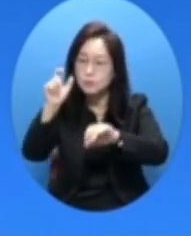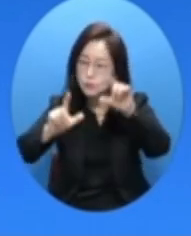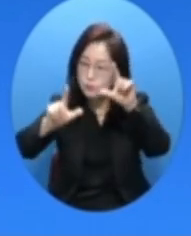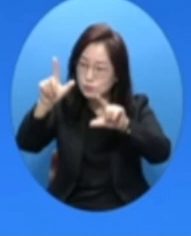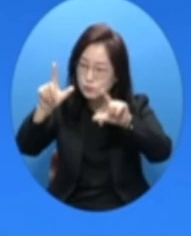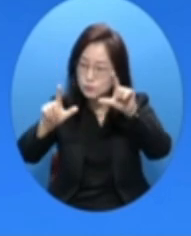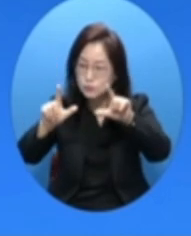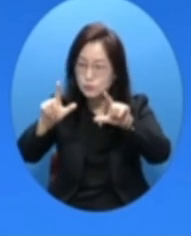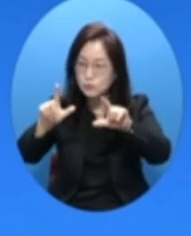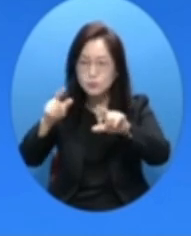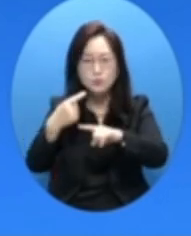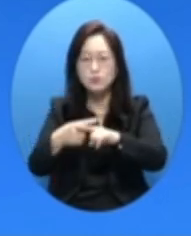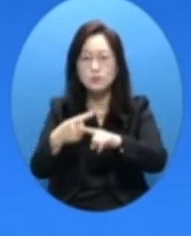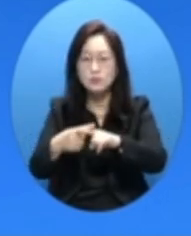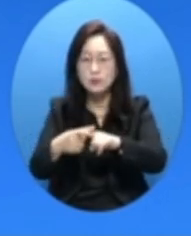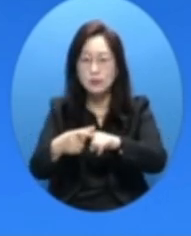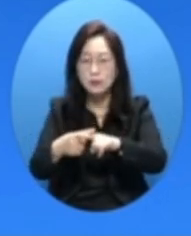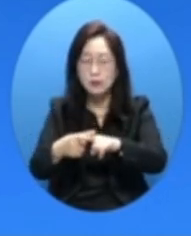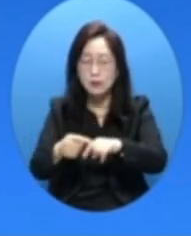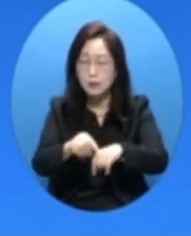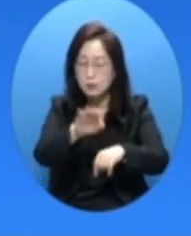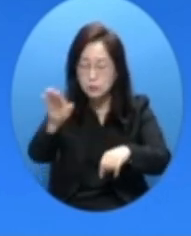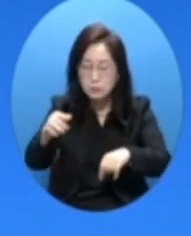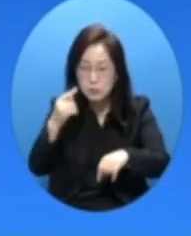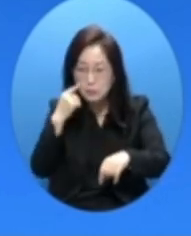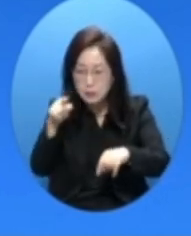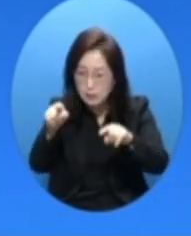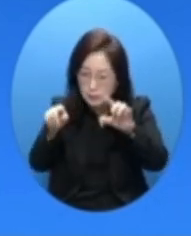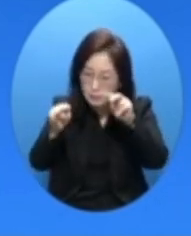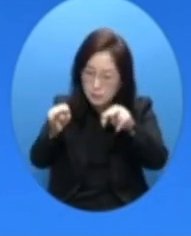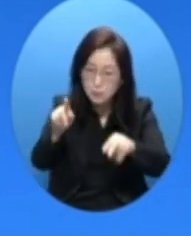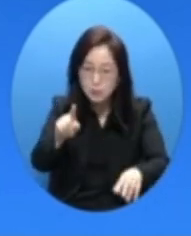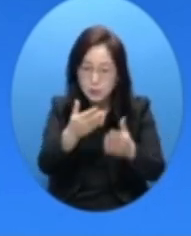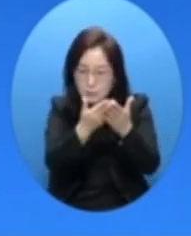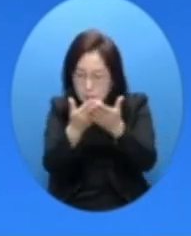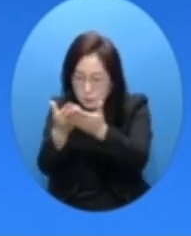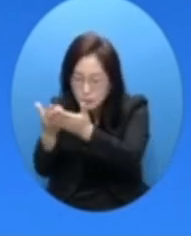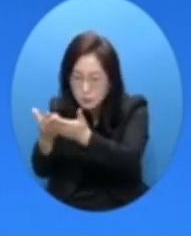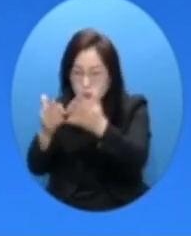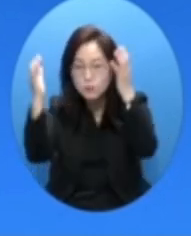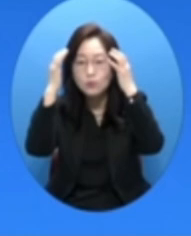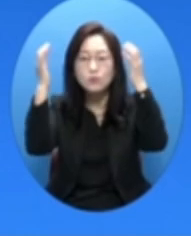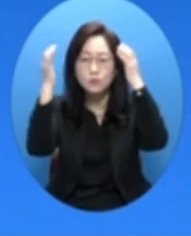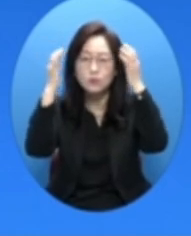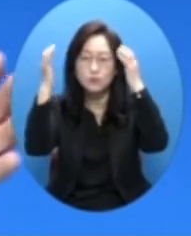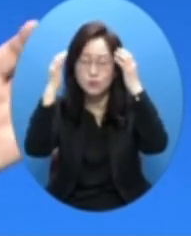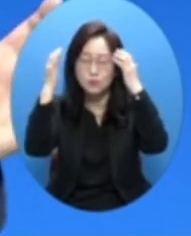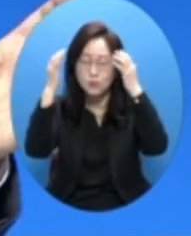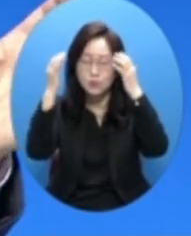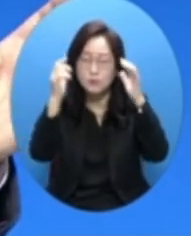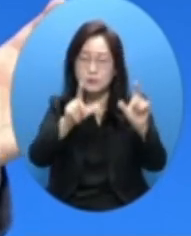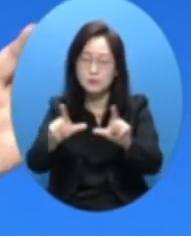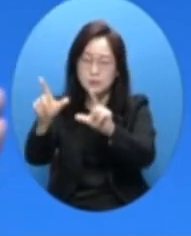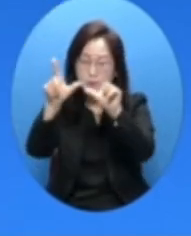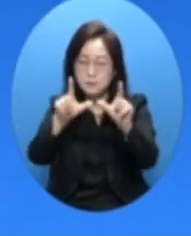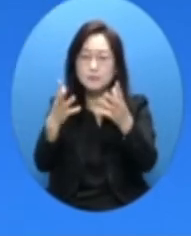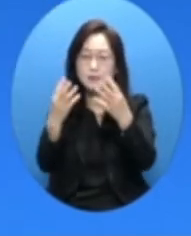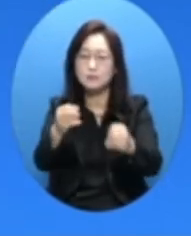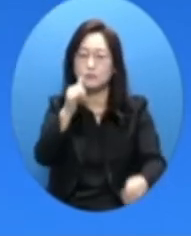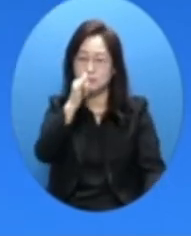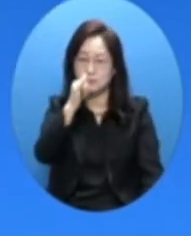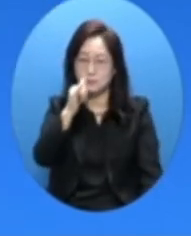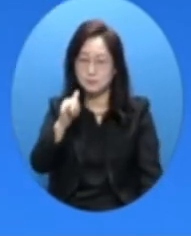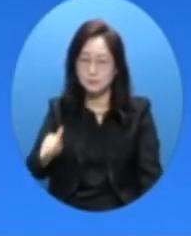항상 무엇인가 구원하는 거지같이 고난과 고통에 사는 살아가는 사람들이 많이 있습니다